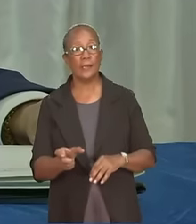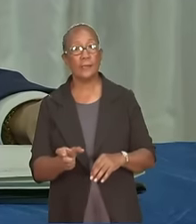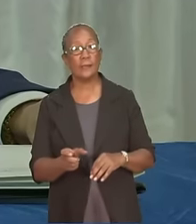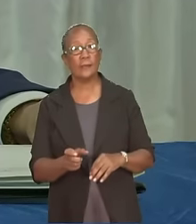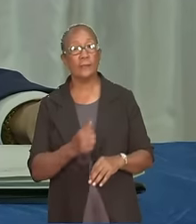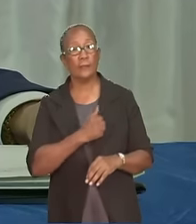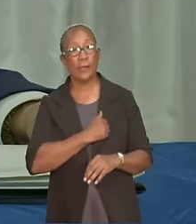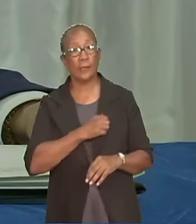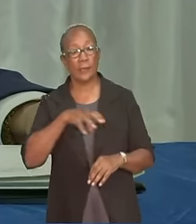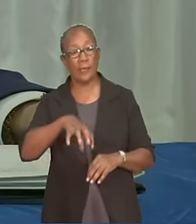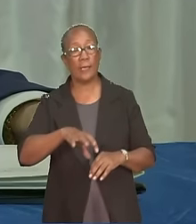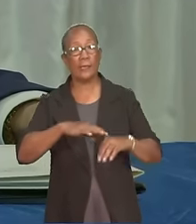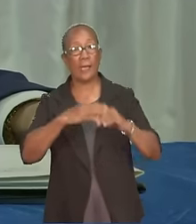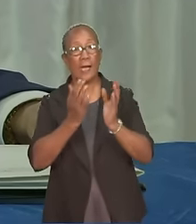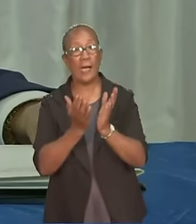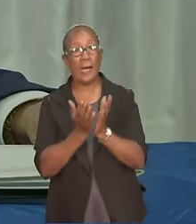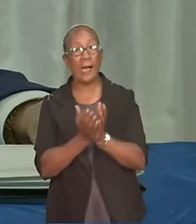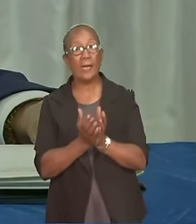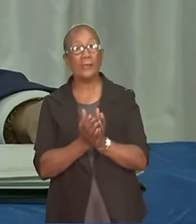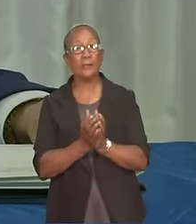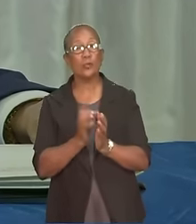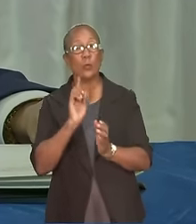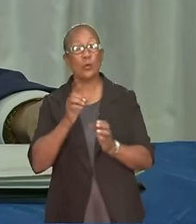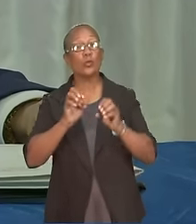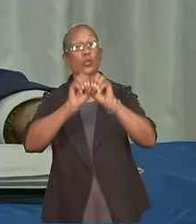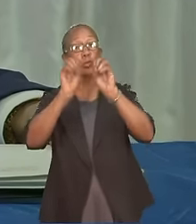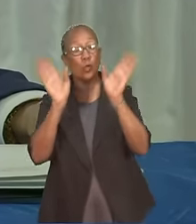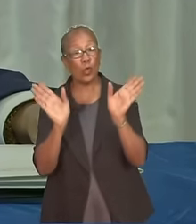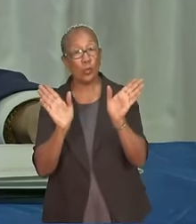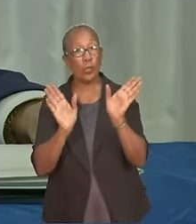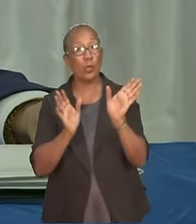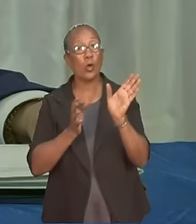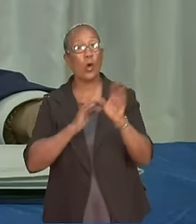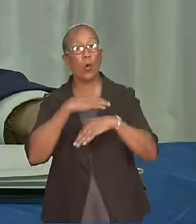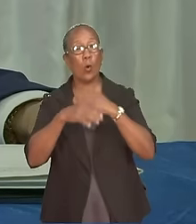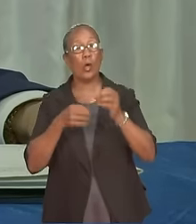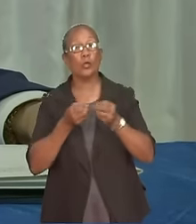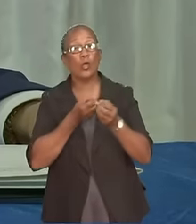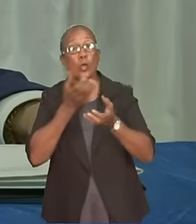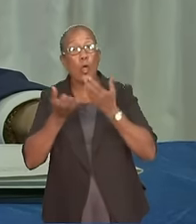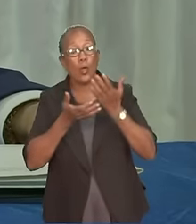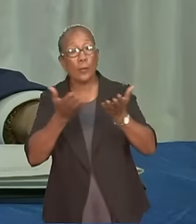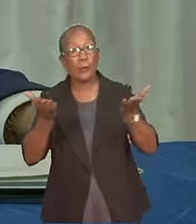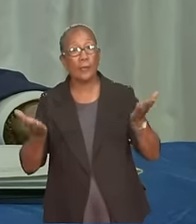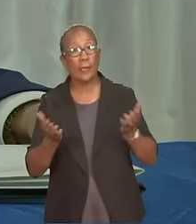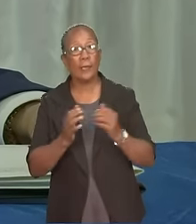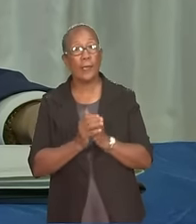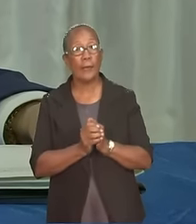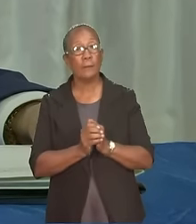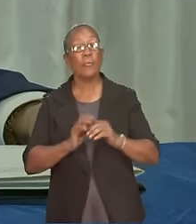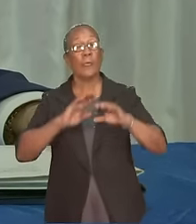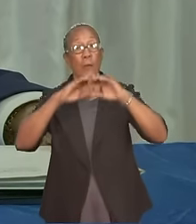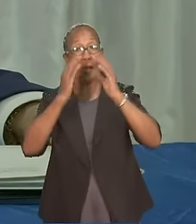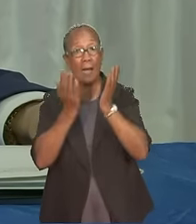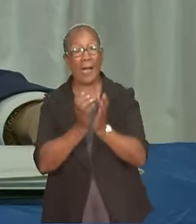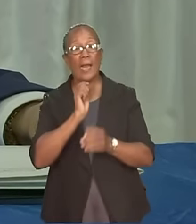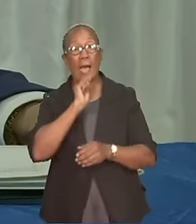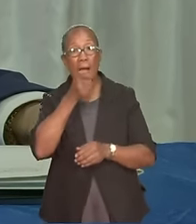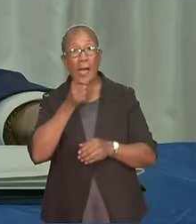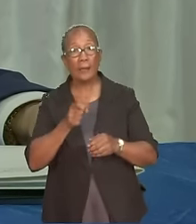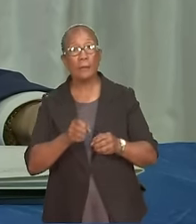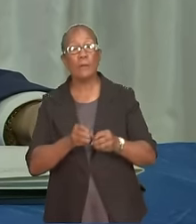bilateraal, zodat alle zaken verduidelijk kunnen worden, zaken die niet kloppen. Maar één ding hebben we wel gezegd, we gaan alle aanbevelingen van de